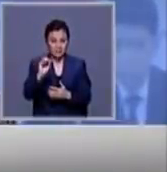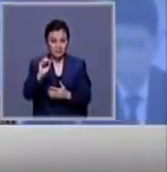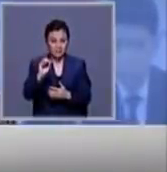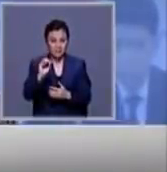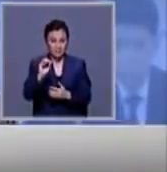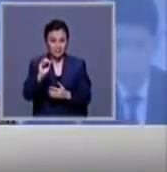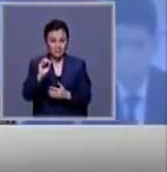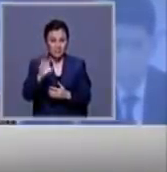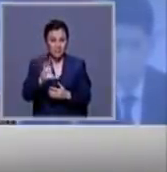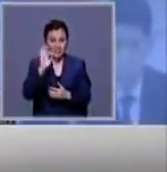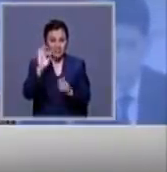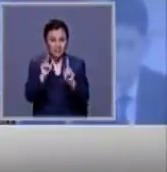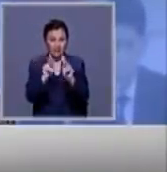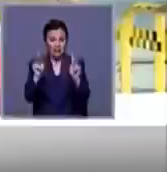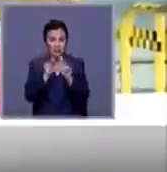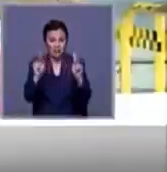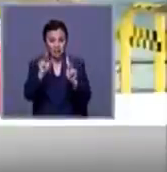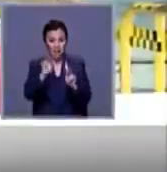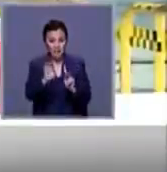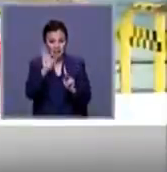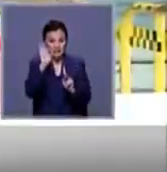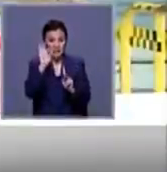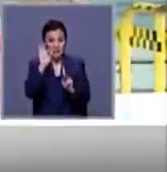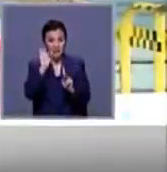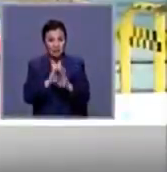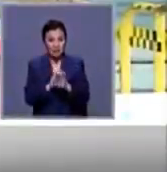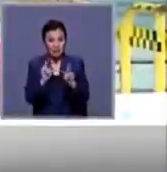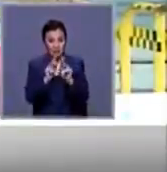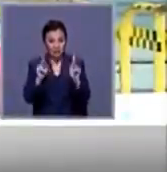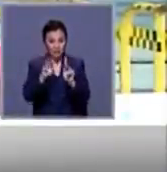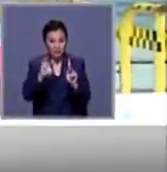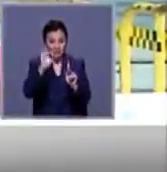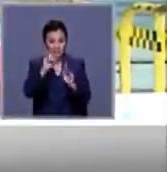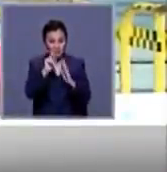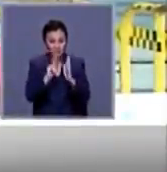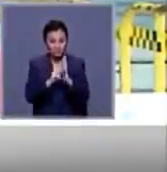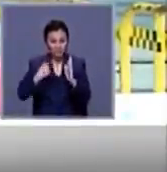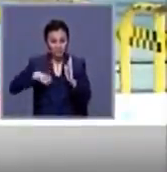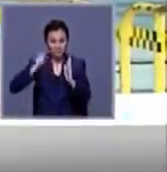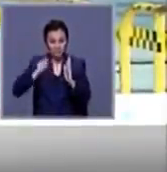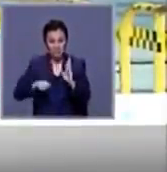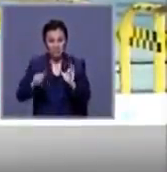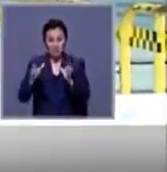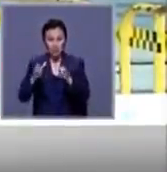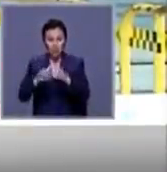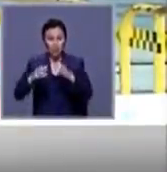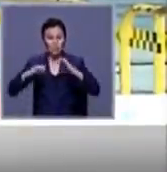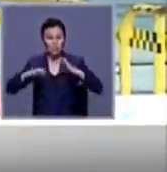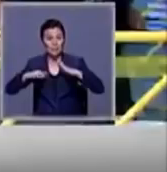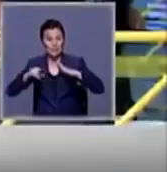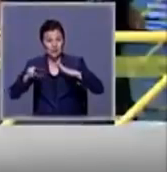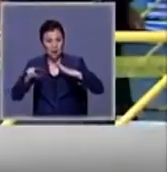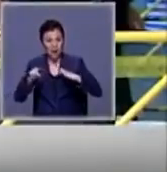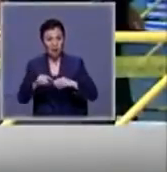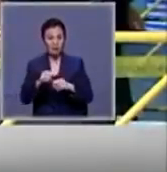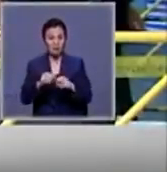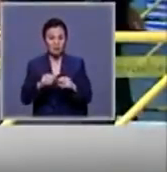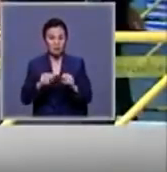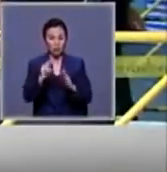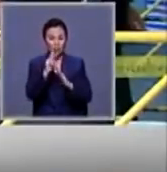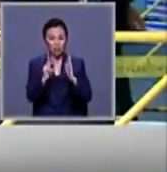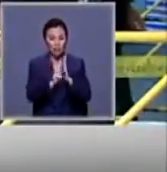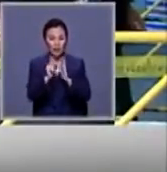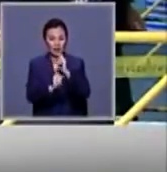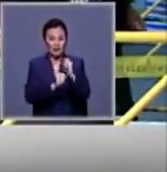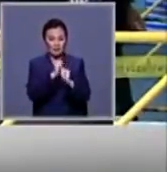50นี่ก็แค่กรรมการสรรหาเรามีกรรมการสรรหาที่มาจากศาลมาจากองค์กรอิสระใช่ป่ ะ ที่เราเขียนรัฐธรรมนูญ50แล้วก็กรรม